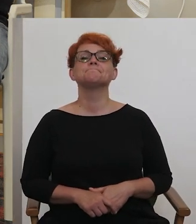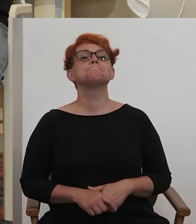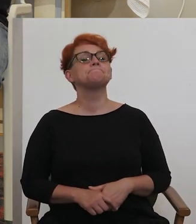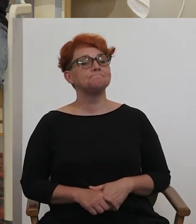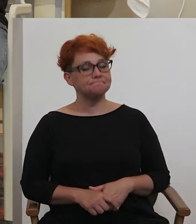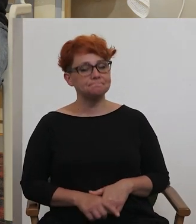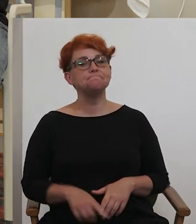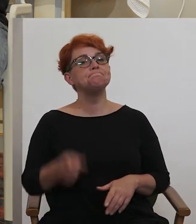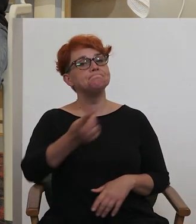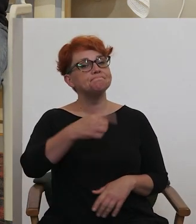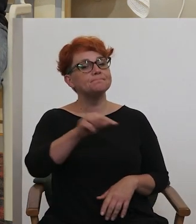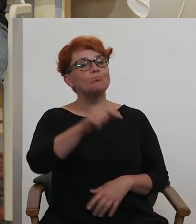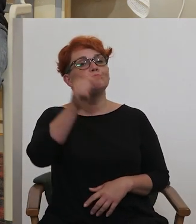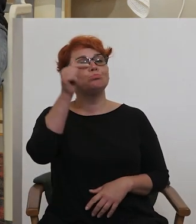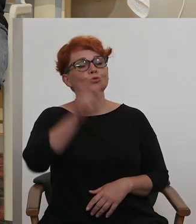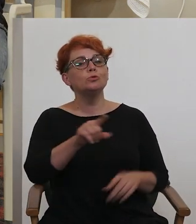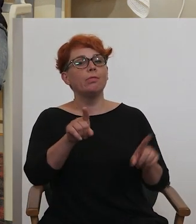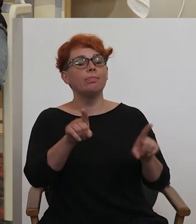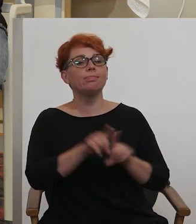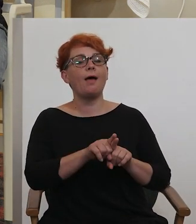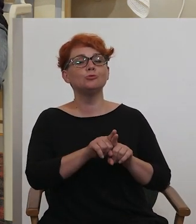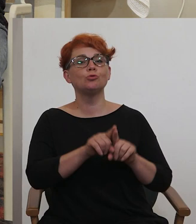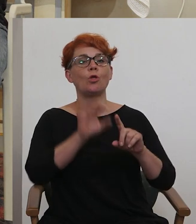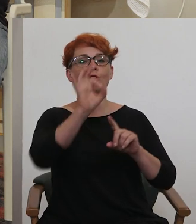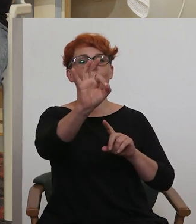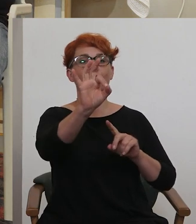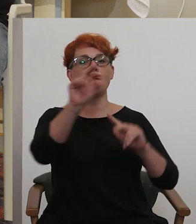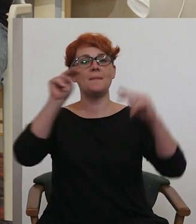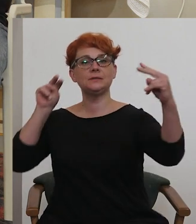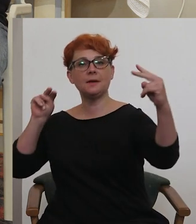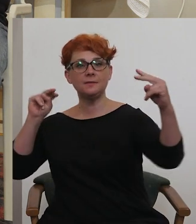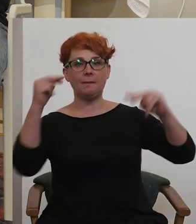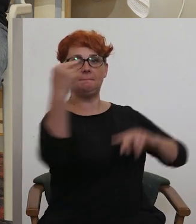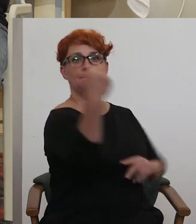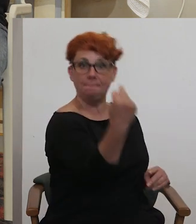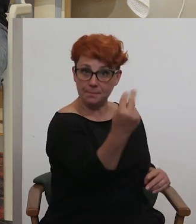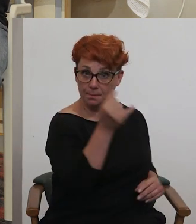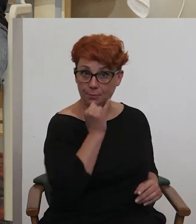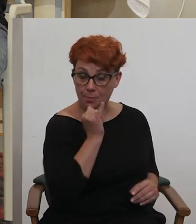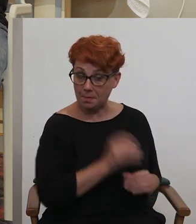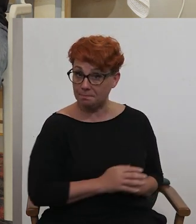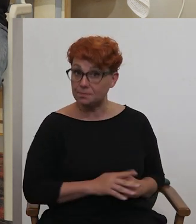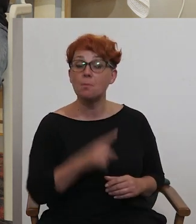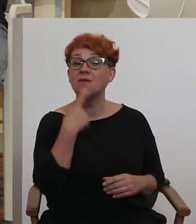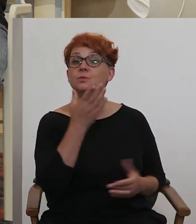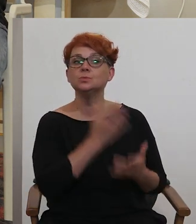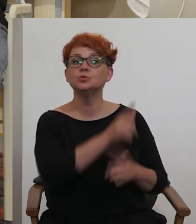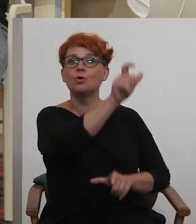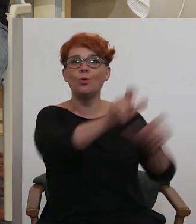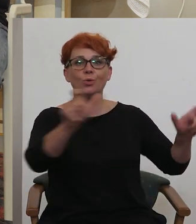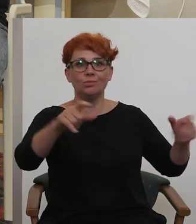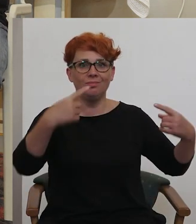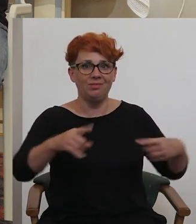Musimy sobie też postawić się w sytuacji tych ludzi. Tak jak powiedziałem, ludzie pozbawieni